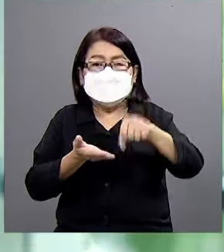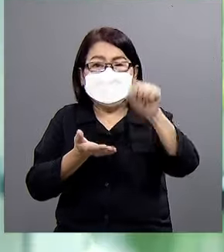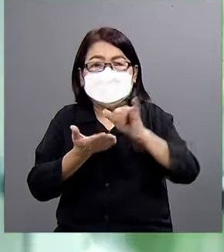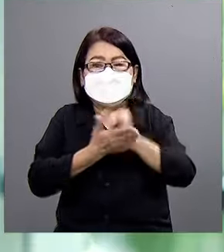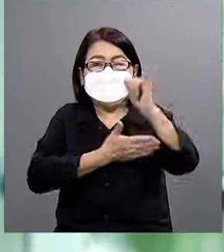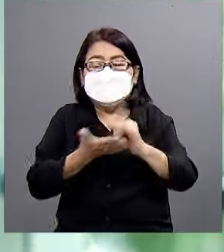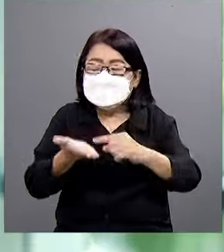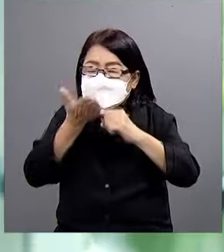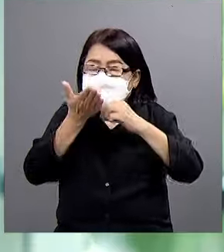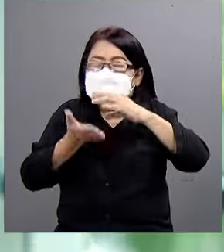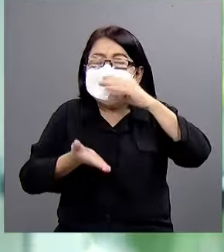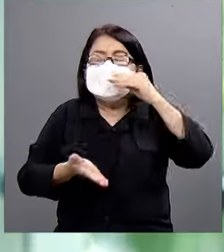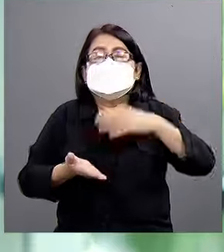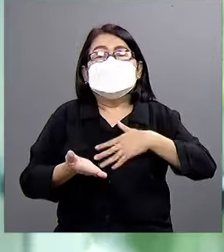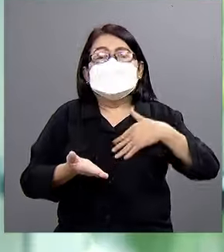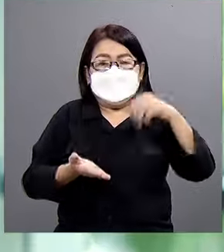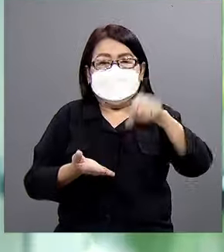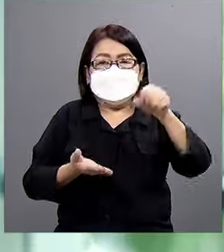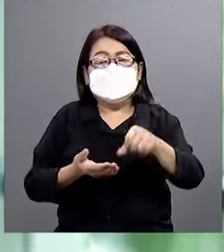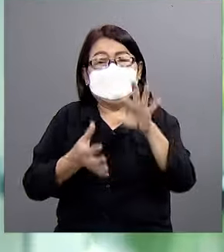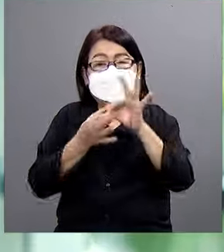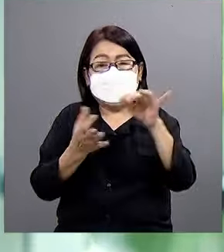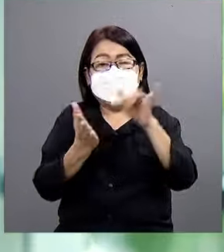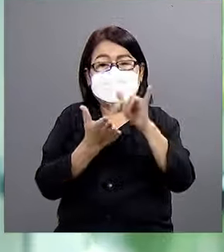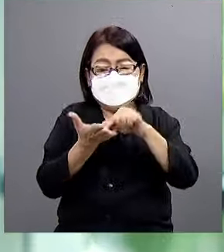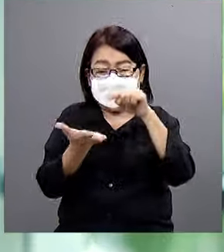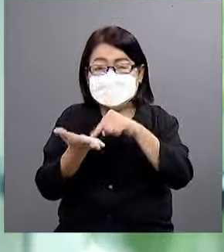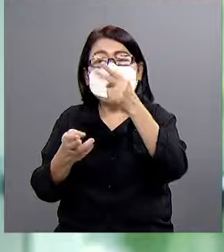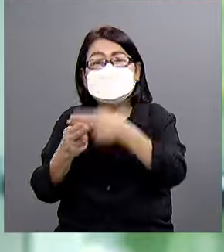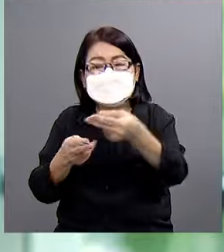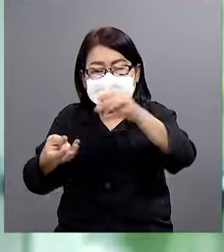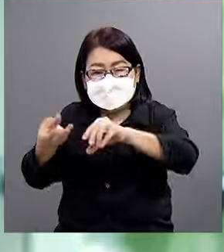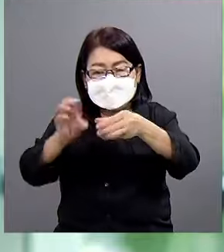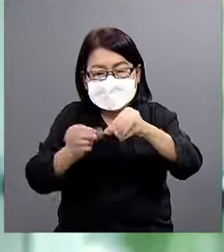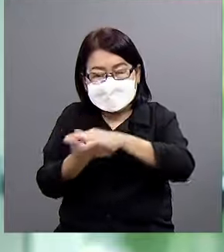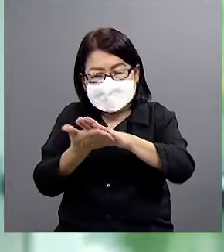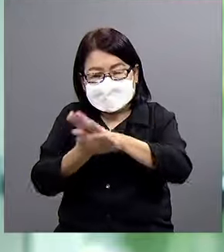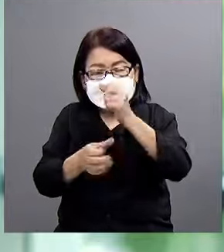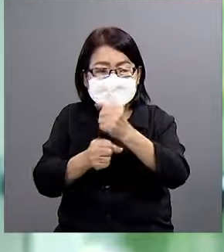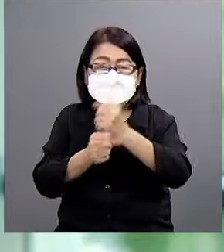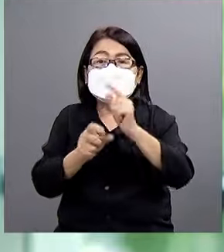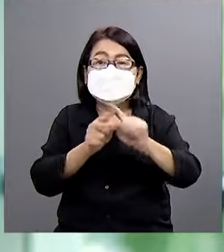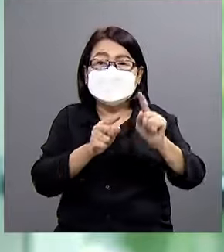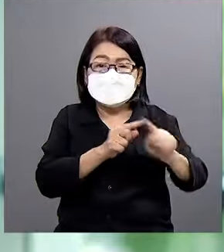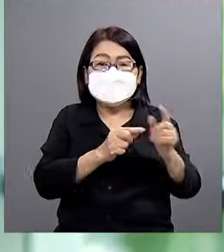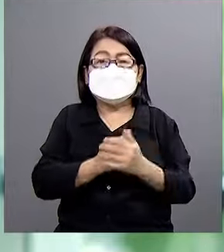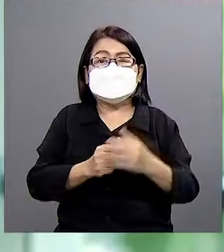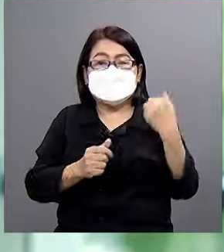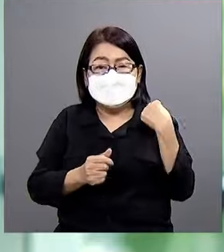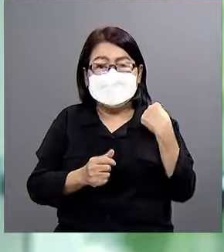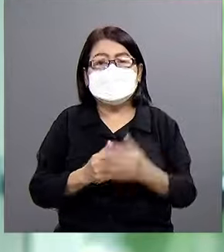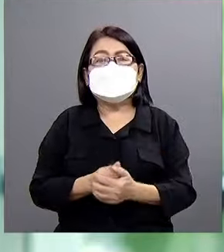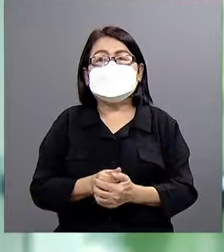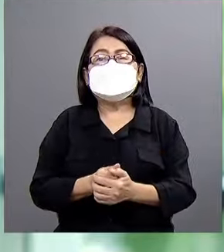ยเพราะว่าจริงๆแล้วยาหอมเนี่ยก็จะมีหลายสูตรม ี หลายสูตรมีหลายสารสกัดที่เอาไปใส่ออกมาเป็น